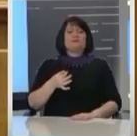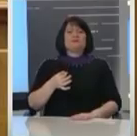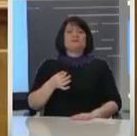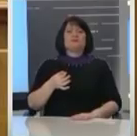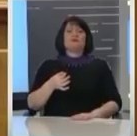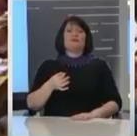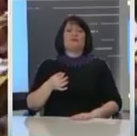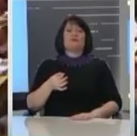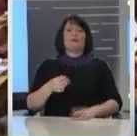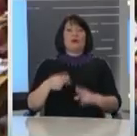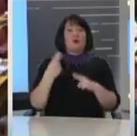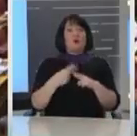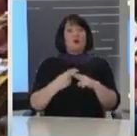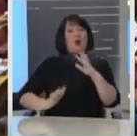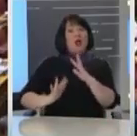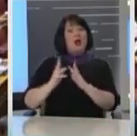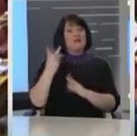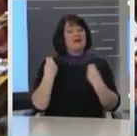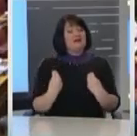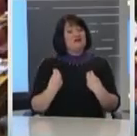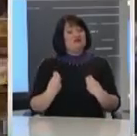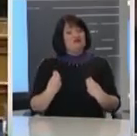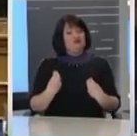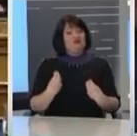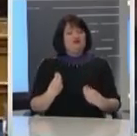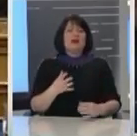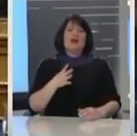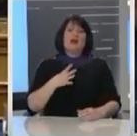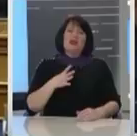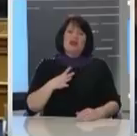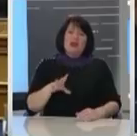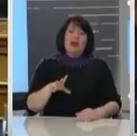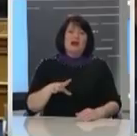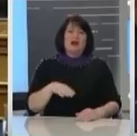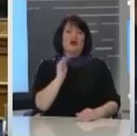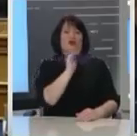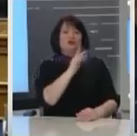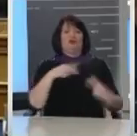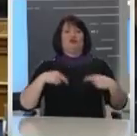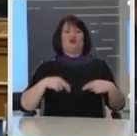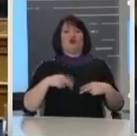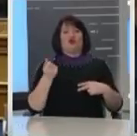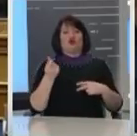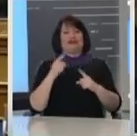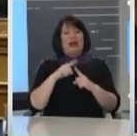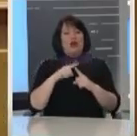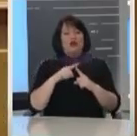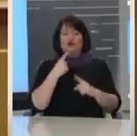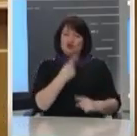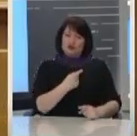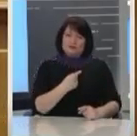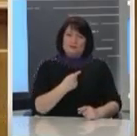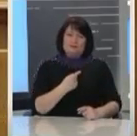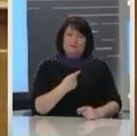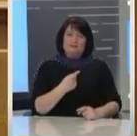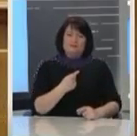εξαιρετικούς ρυθμούς ανάπτυξης. Και θέλω, κύριε Τσακαλώτε, για άλλη μια φορά, γιατί φαίνεται